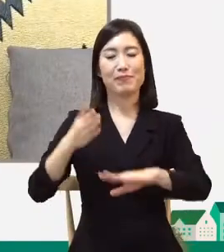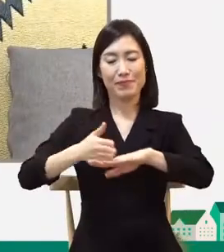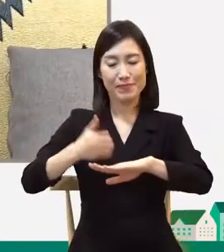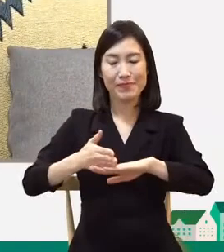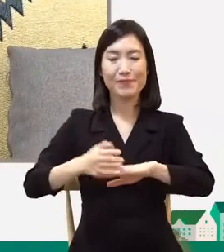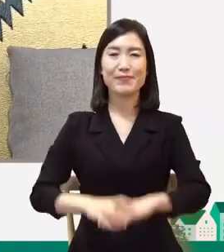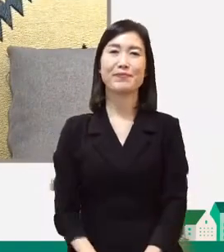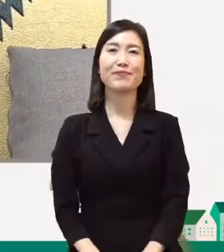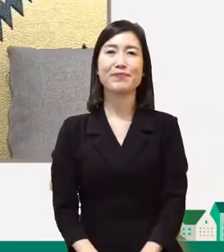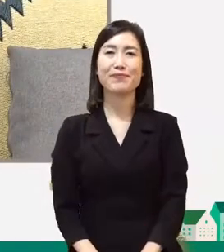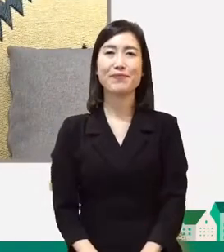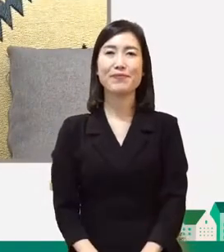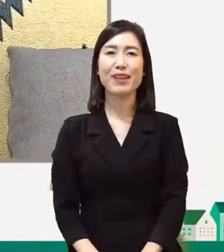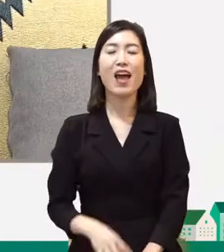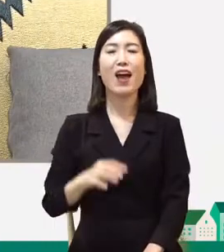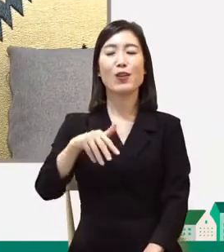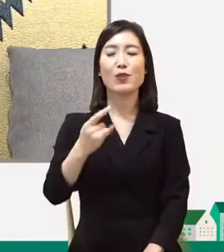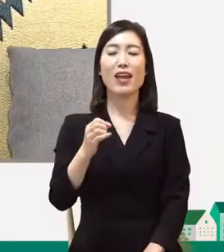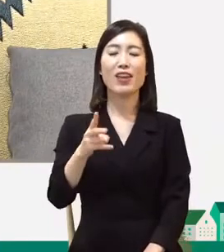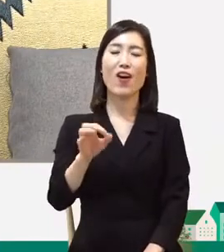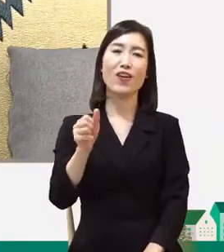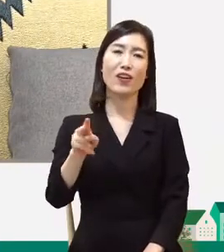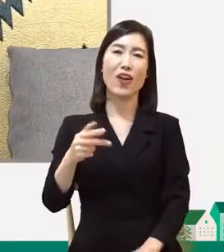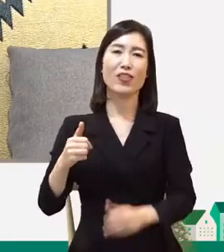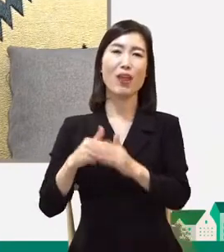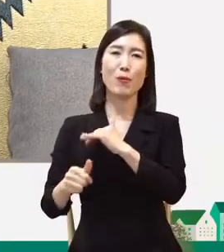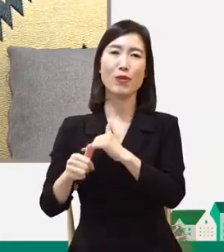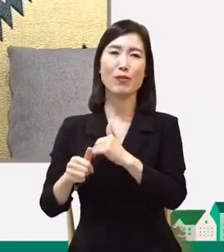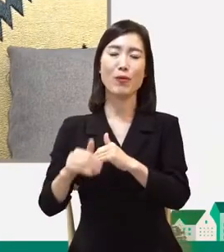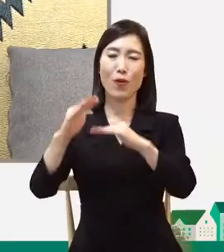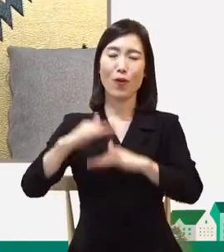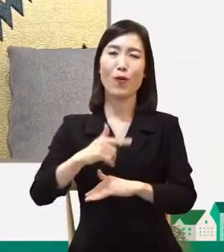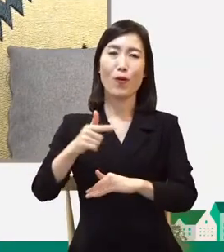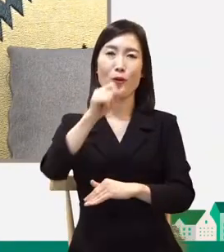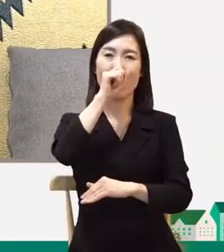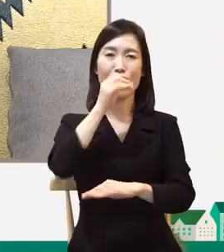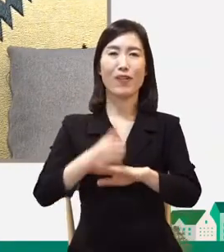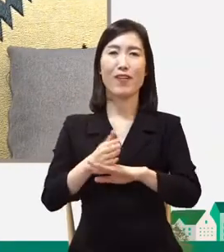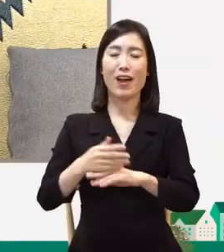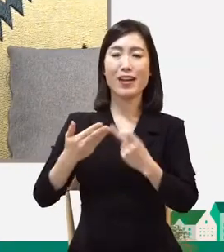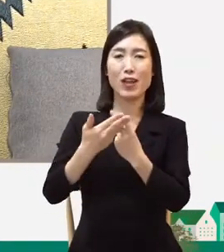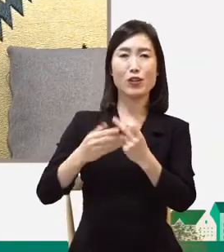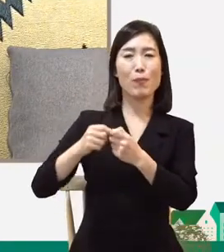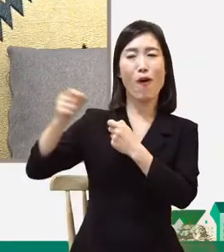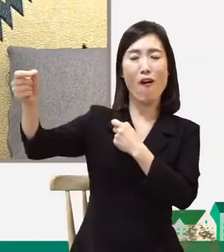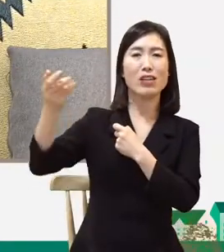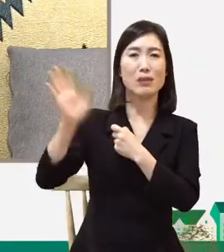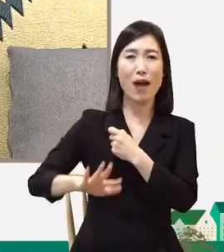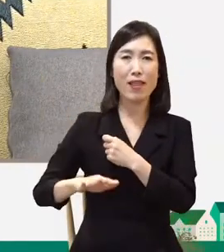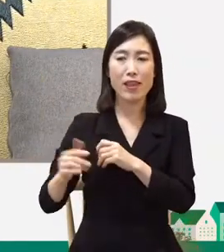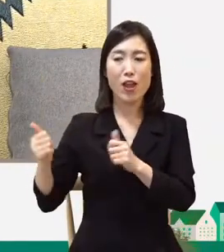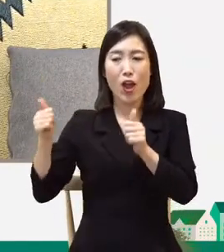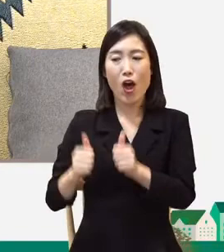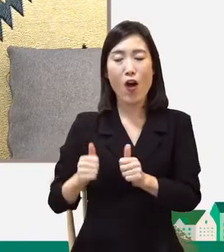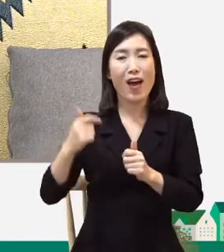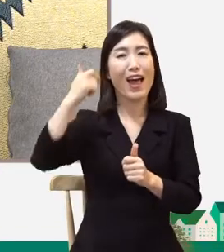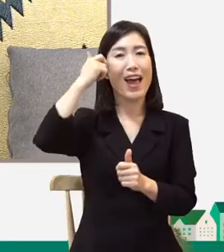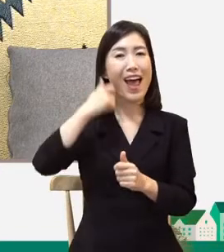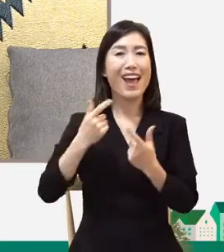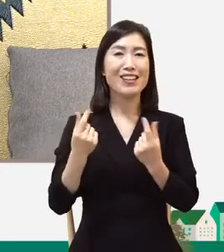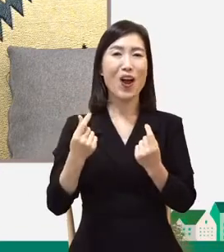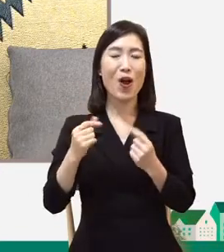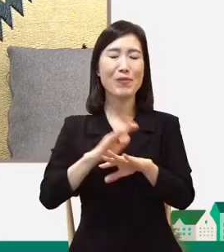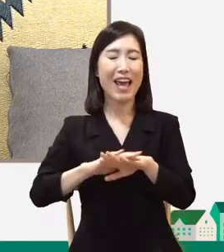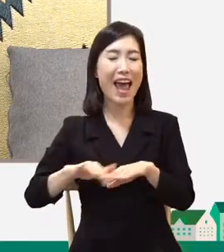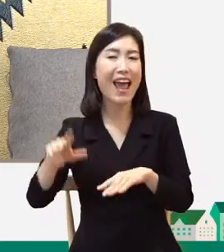아, 네, 감사합니다. 최영열 대표님. 정말 잘 들었습니다. 제주도에 멀리 계셔도 이렇게 가까이 잘 들을 수 있다니까 참